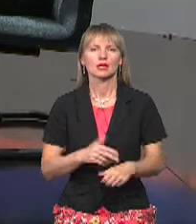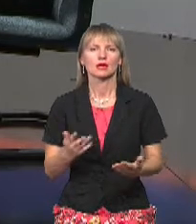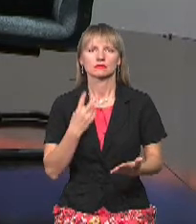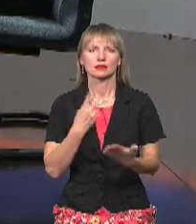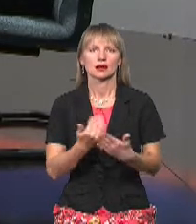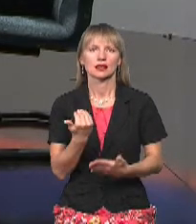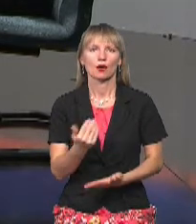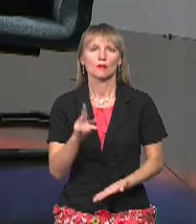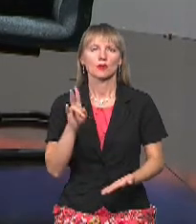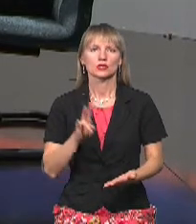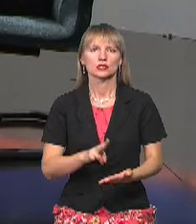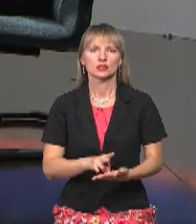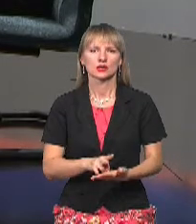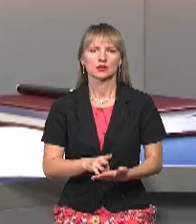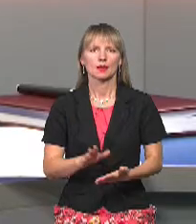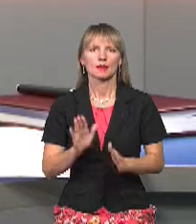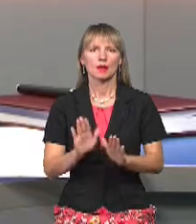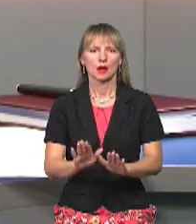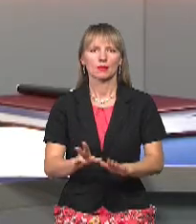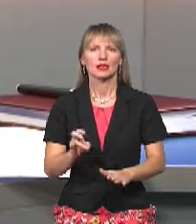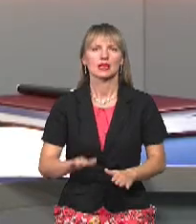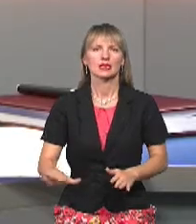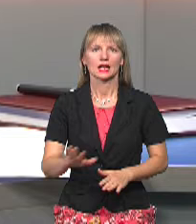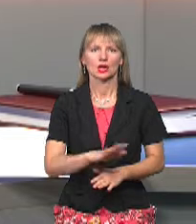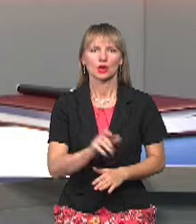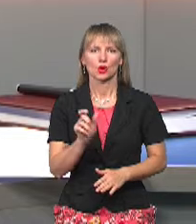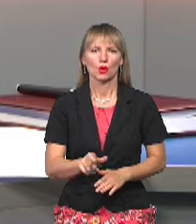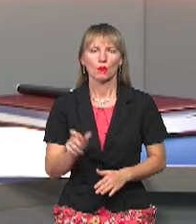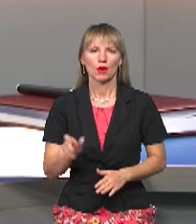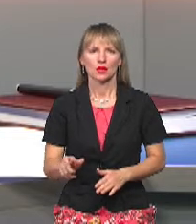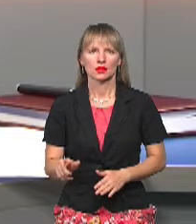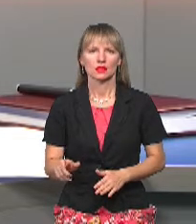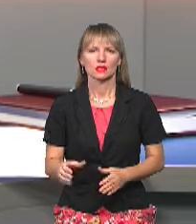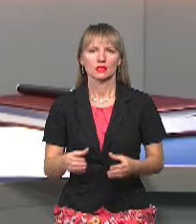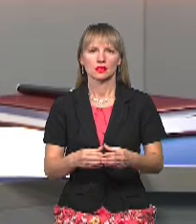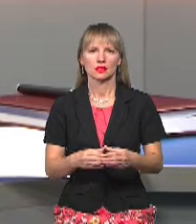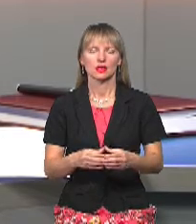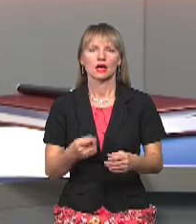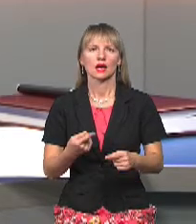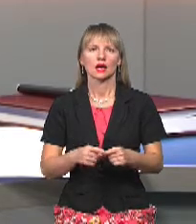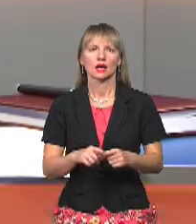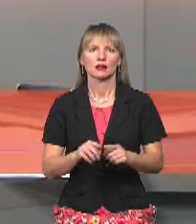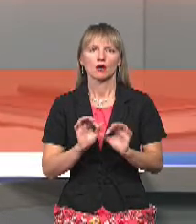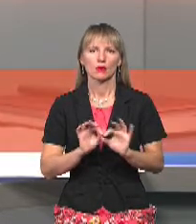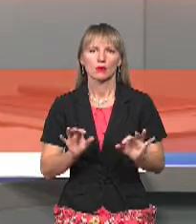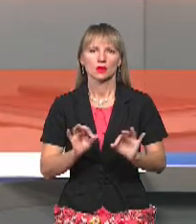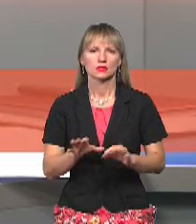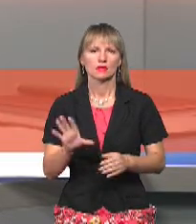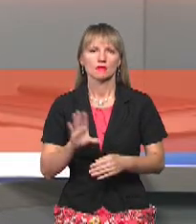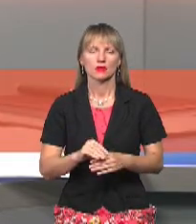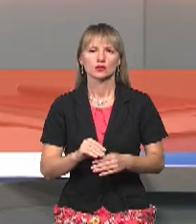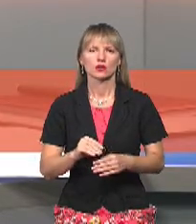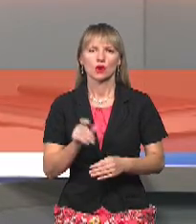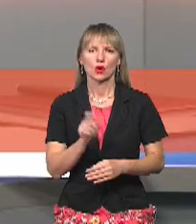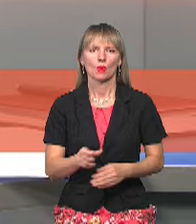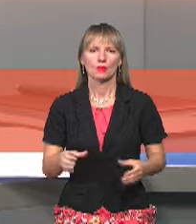його постійне перебування на території громади. Це підзвітність громади,